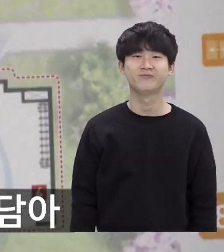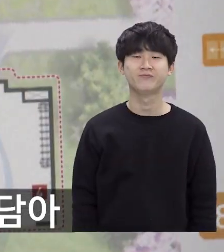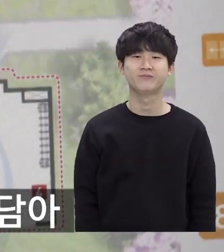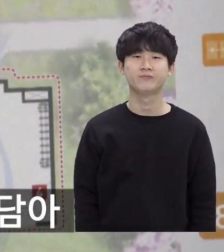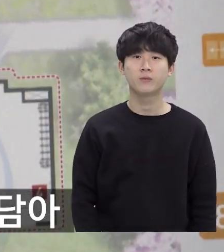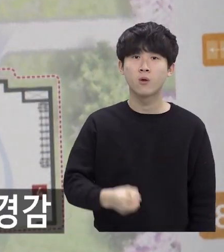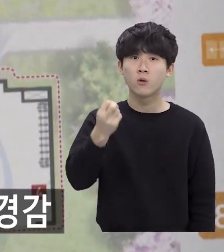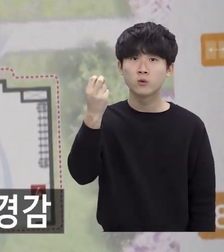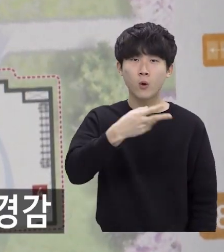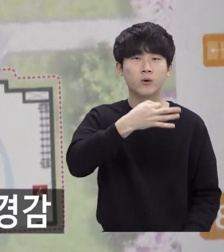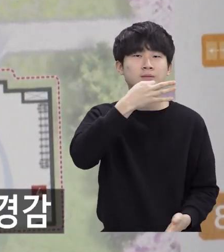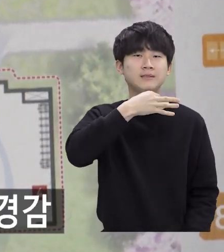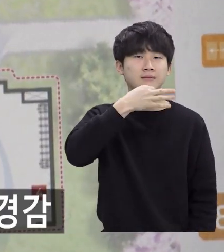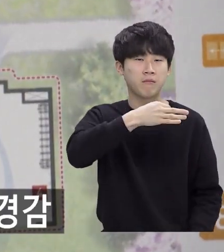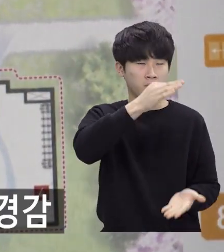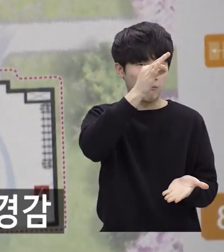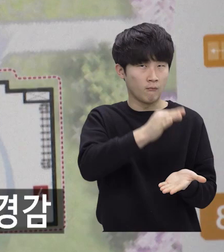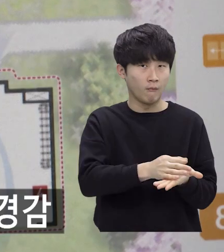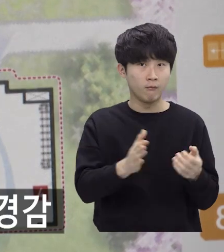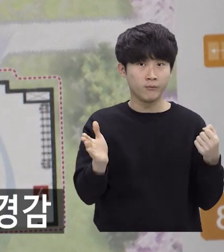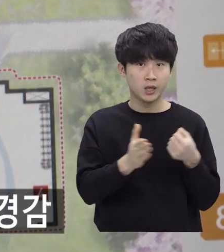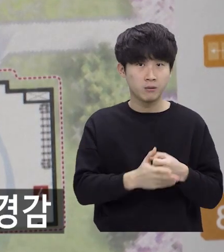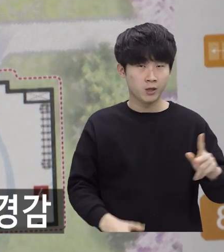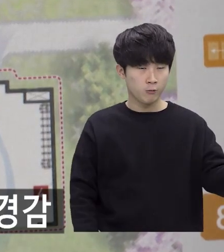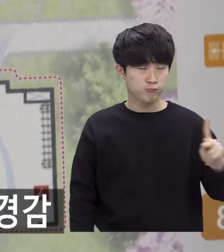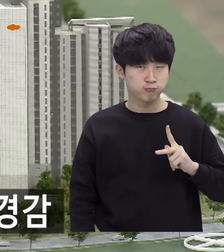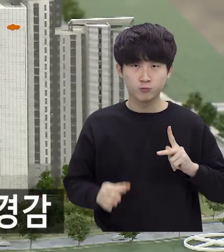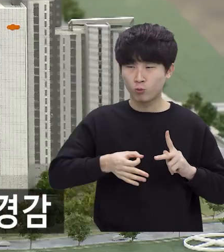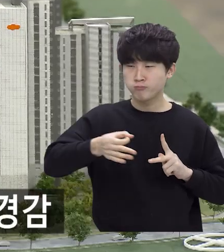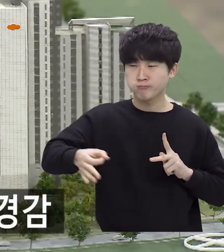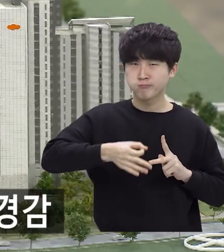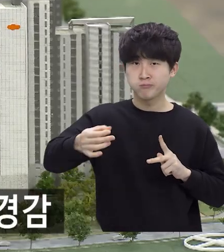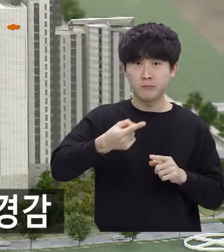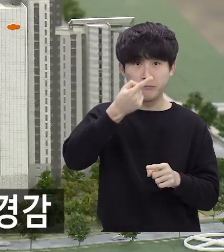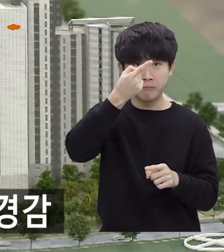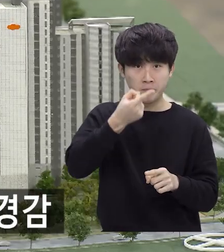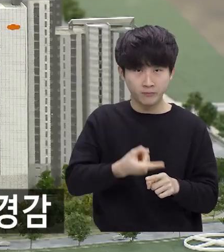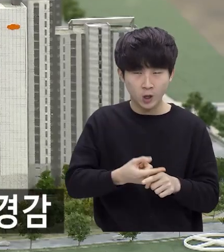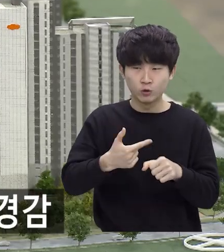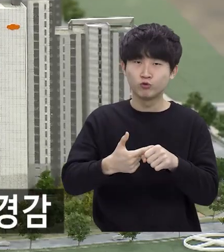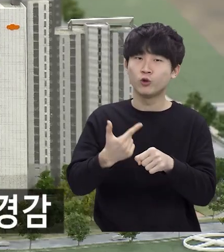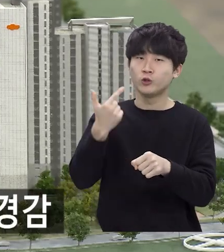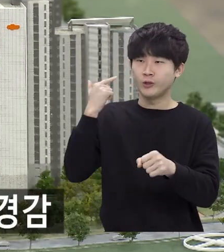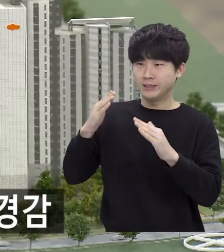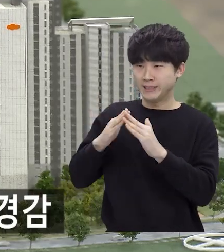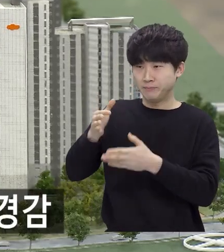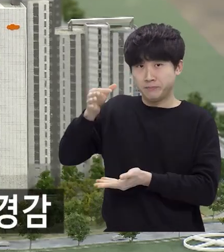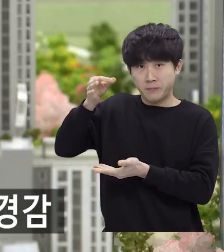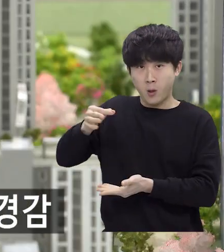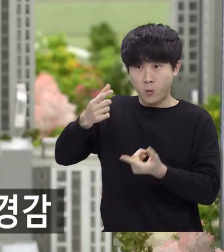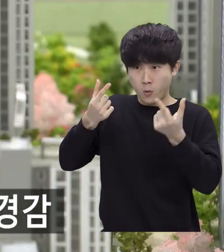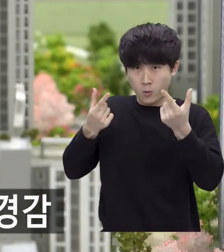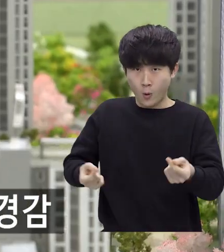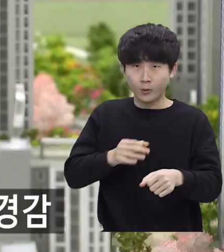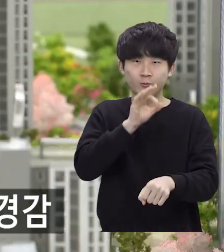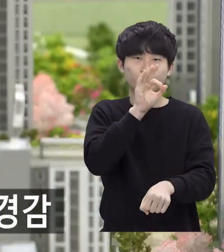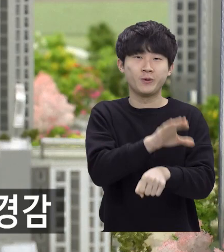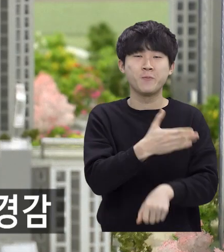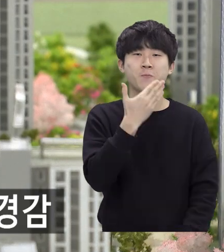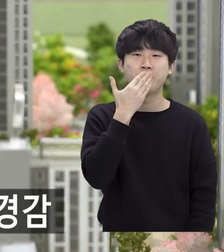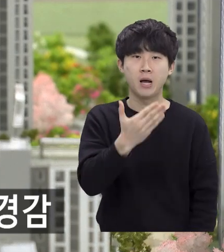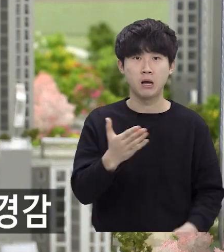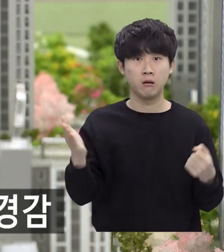건립할 예정인데요. 무엇보다도 낮은 금리로 보증금을 대출받고 싼 임대료를 내며 살다가 감정평가액이